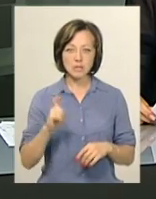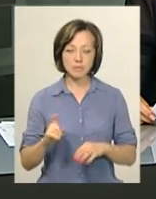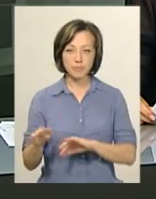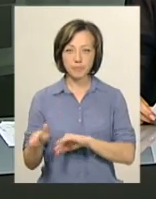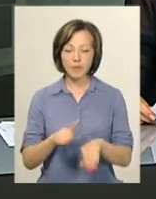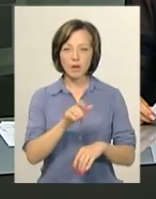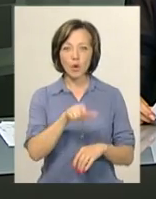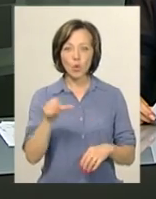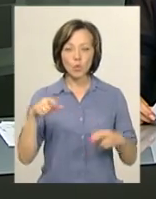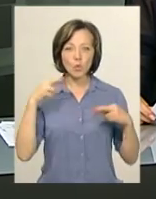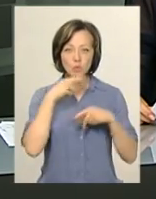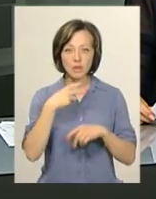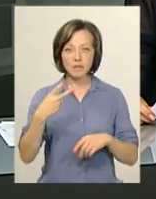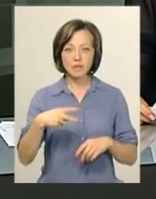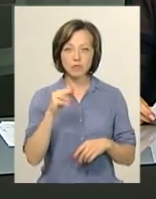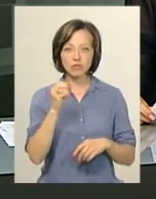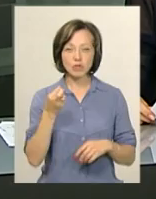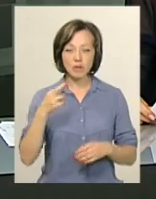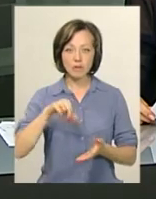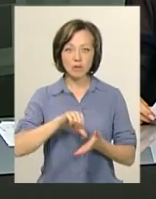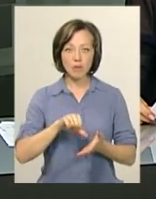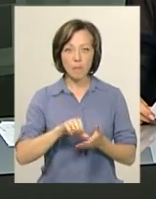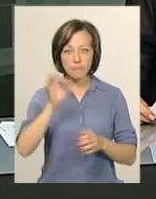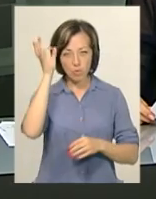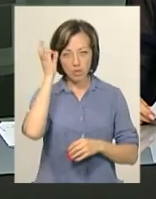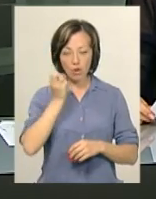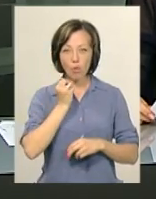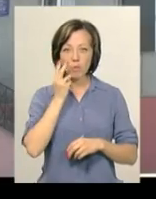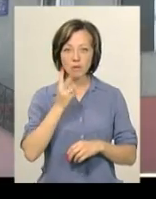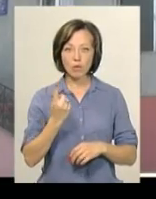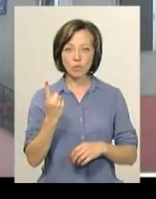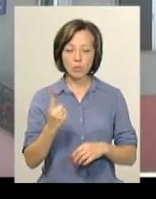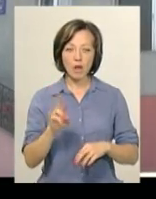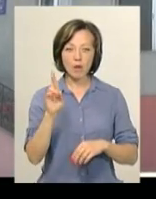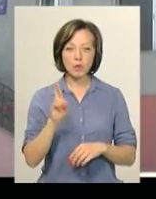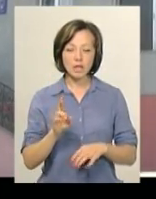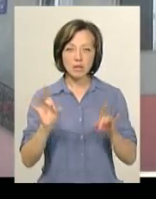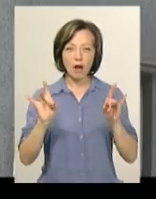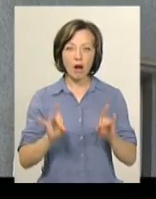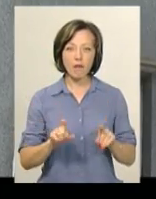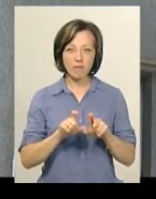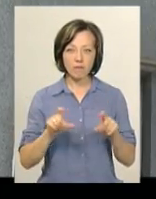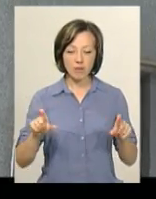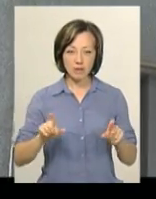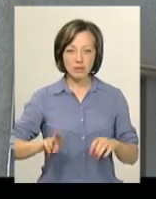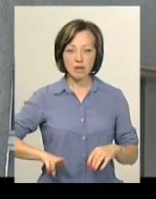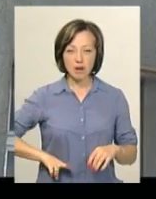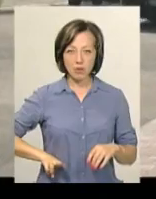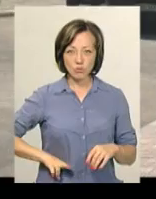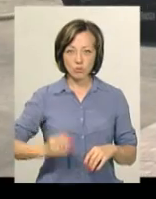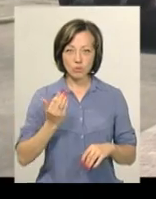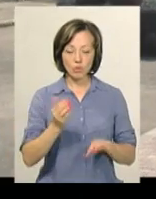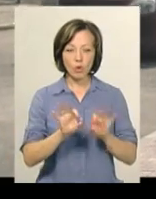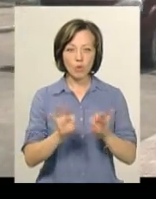Нагадаю, люди, які отруїлися 20 червня, брали участь у поминальних обідах в одному з ярмолинецьких кафе. Його директор Віталій